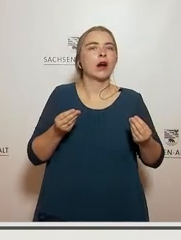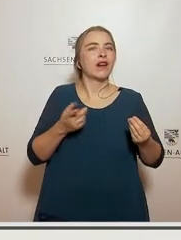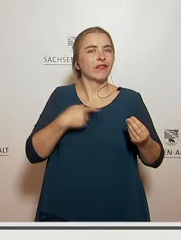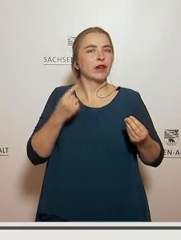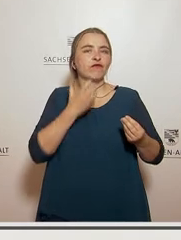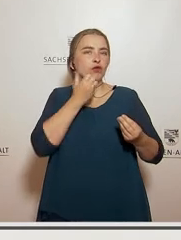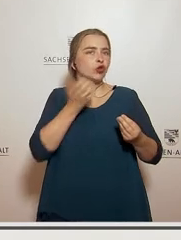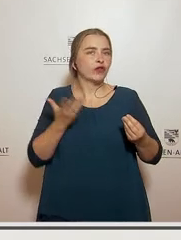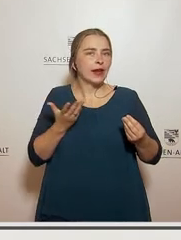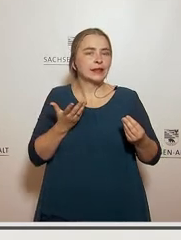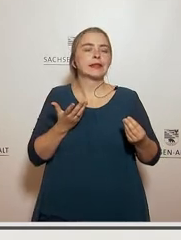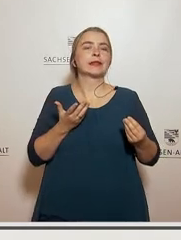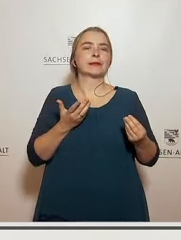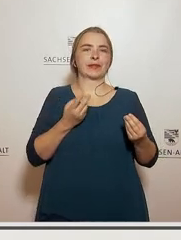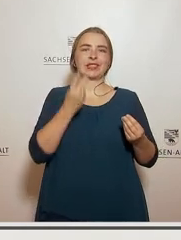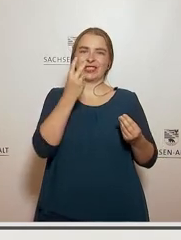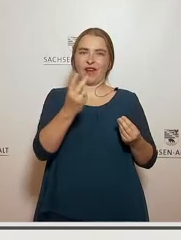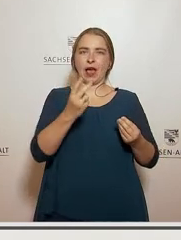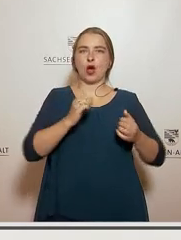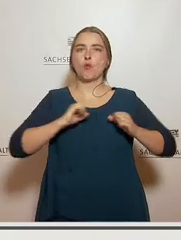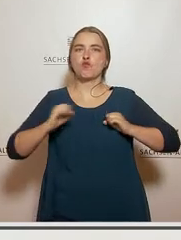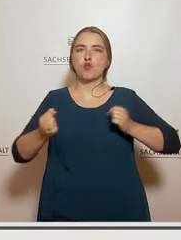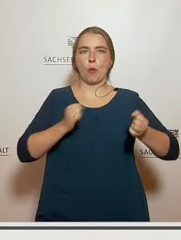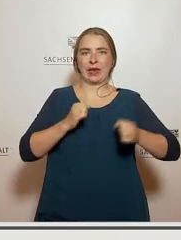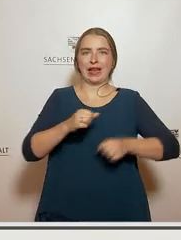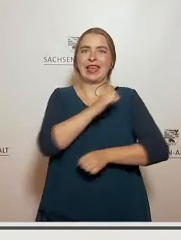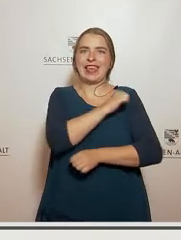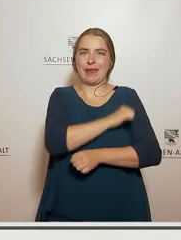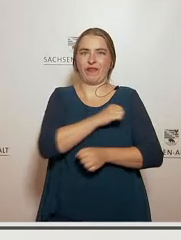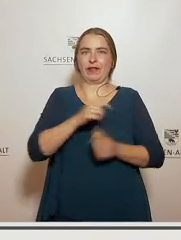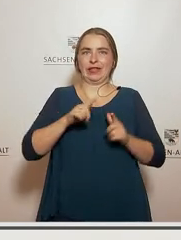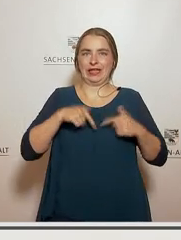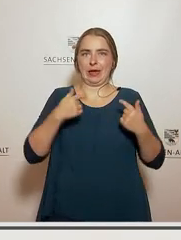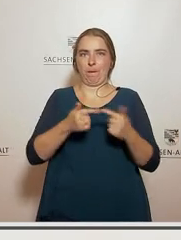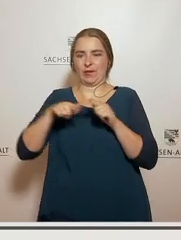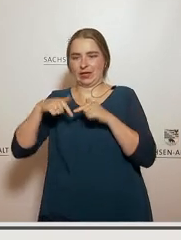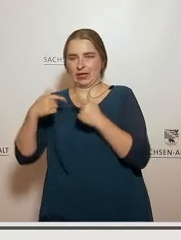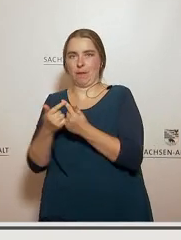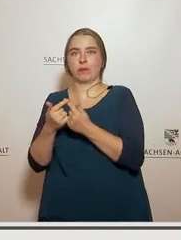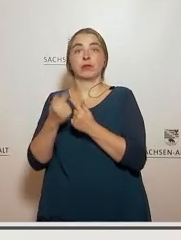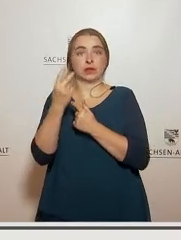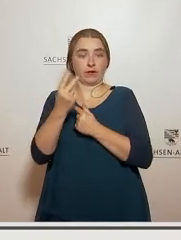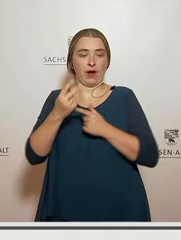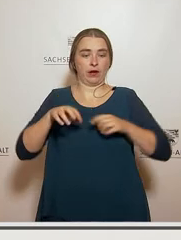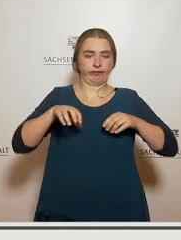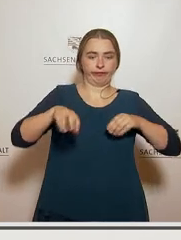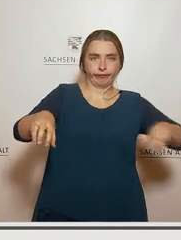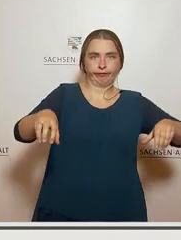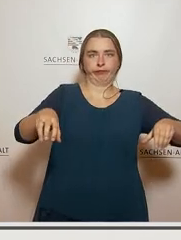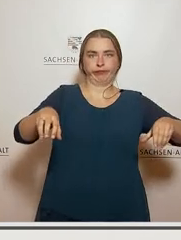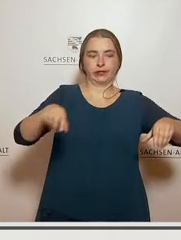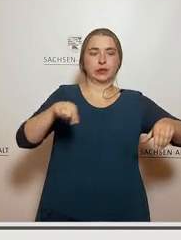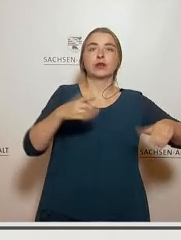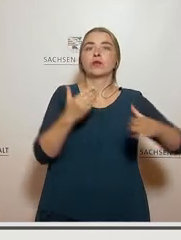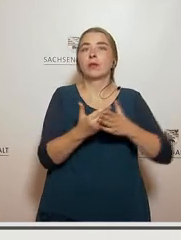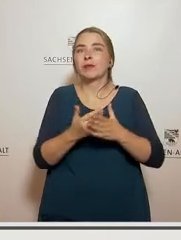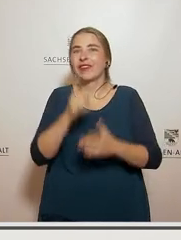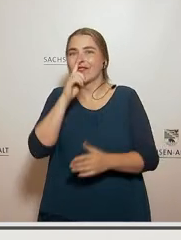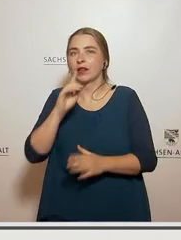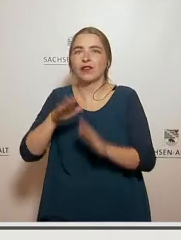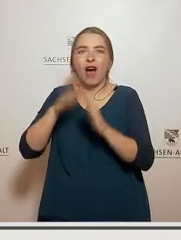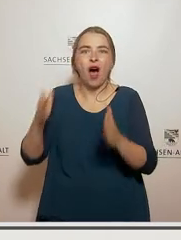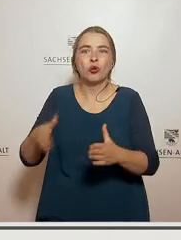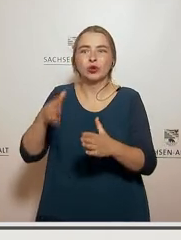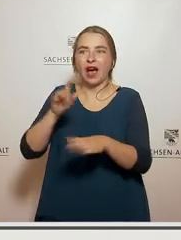Landkreis und kreisfreier Stadt weiterfinanzieren wollen, insbesondere dort, wo das mit Hausärzten nicht so abgesichert werden